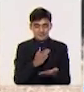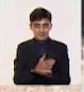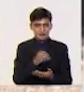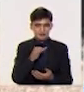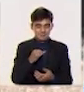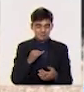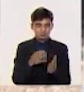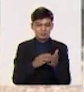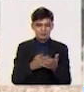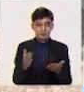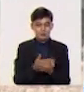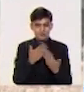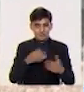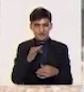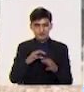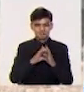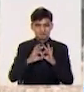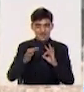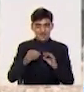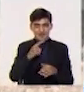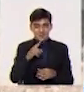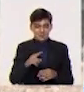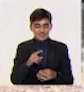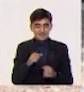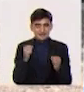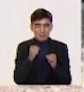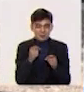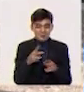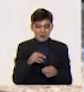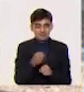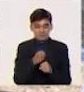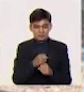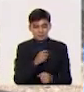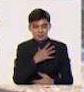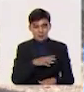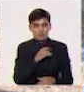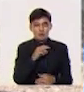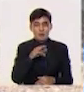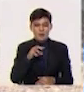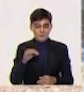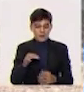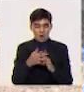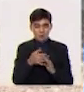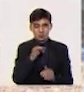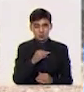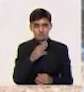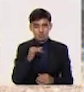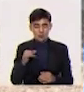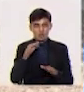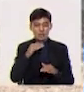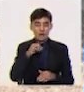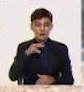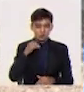анықталды. Кемшіліктерді жойып, құбырларды қыс маусымына дайындау жұмыстарын жасамады. Сондықтан Төлеби ауылы мен Шу кентіндегі Жетісу,